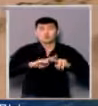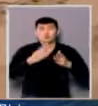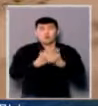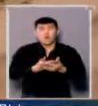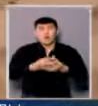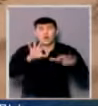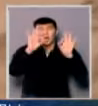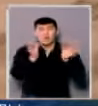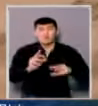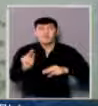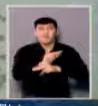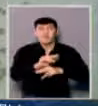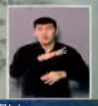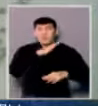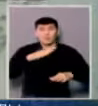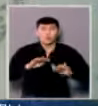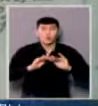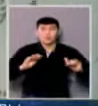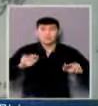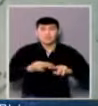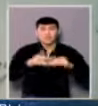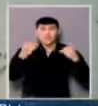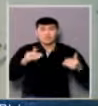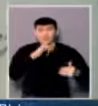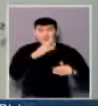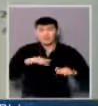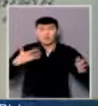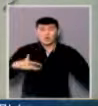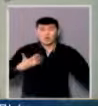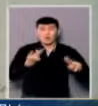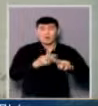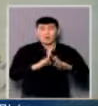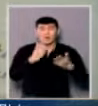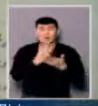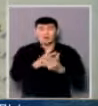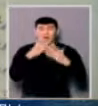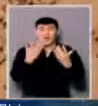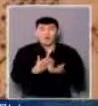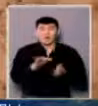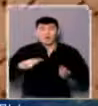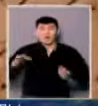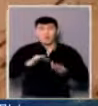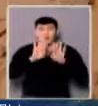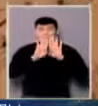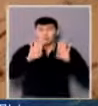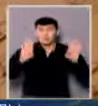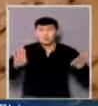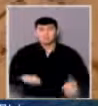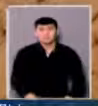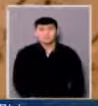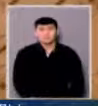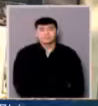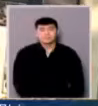кюя и воспитал немало учеников. В настоящее время домбра Гатау Насыпкалиұлы хранится в областном историко-краеведческом